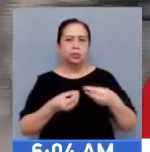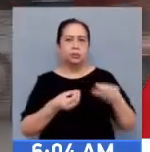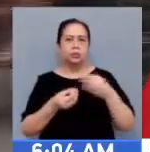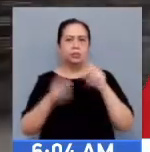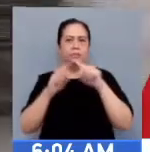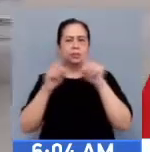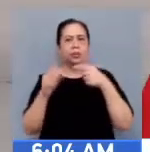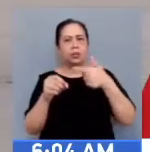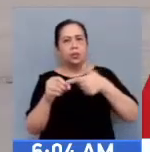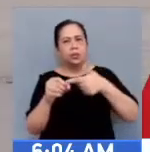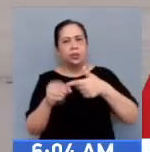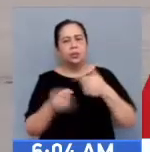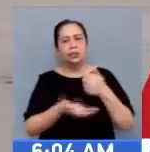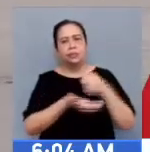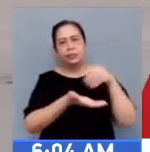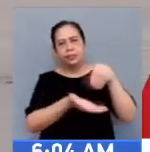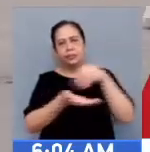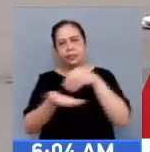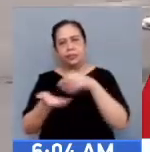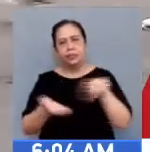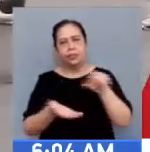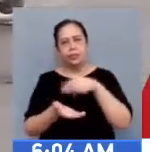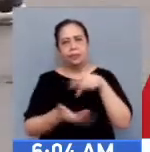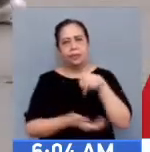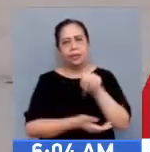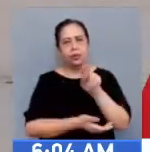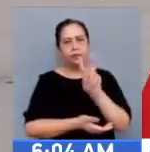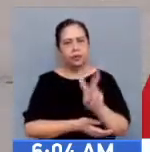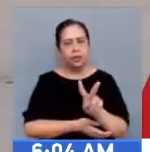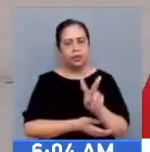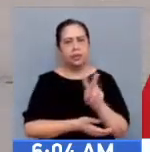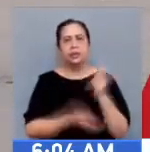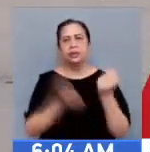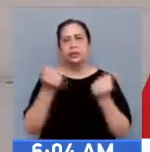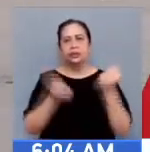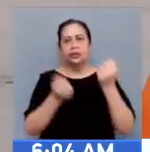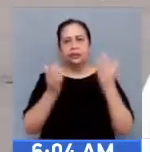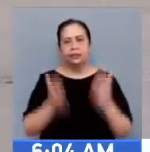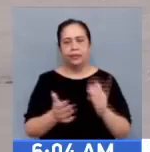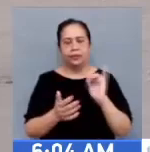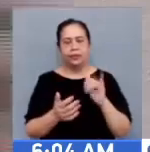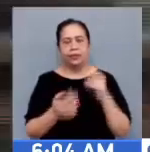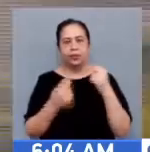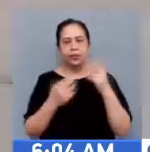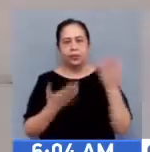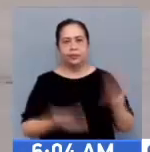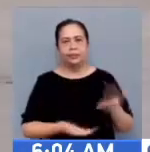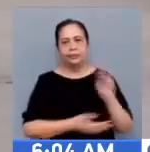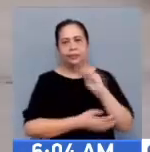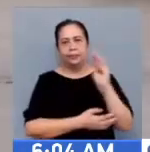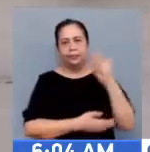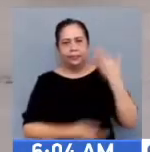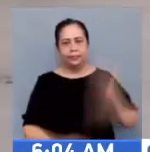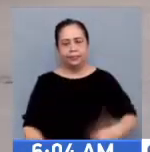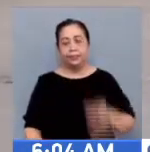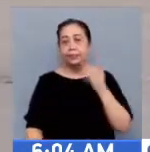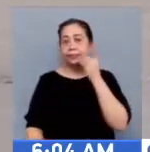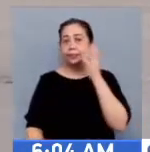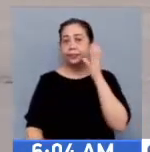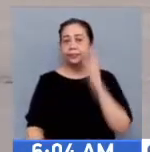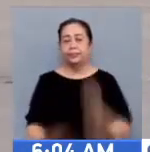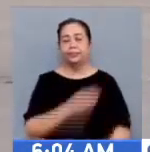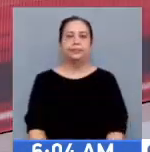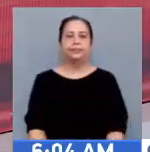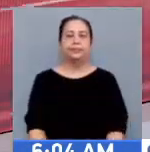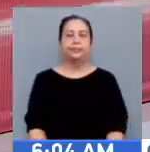subsidy o ayuda sa mga PUV driver. Yan ang unang balita dito sa Maynila. Ako po si Darlene Kai, buong puso